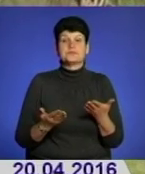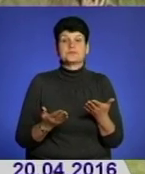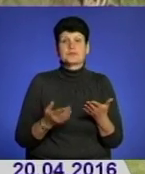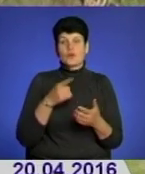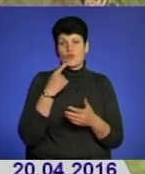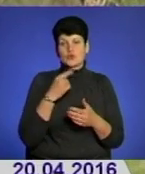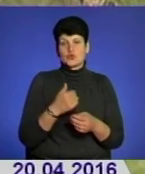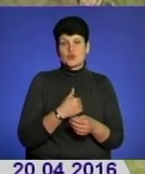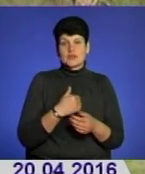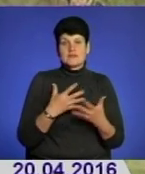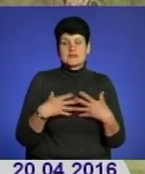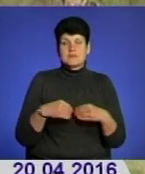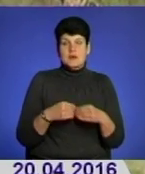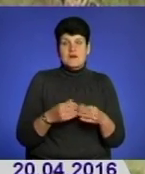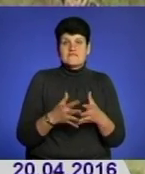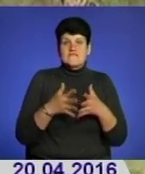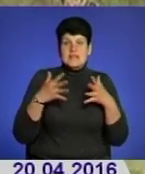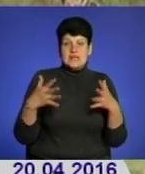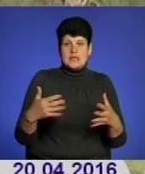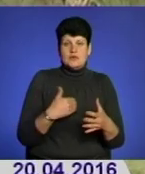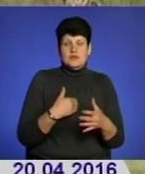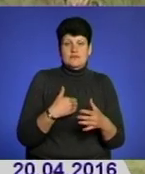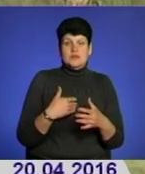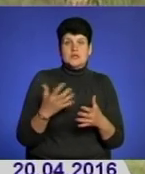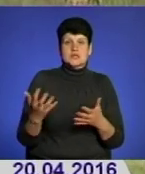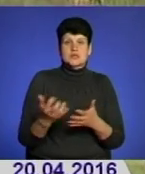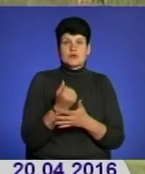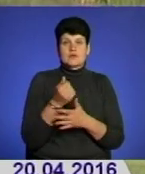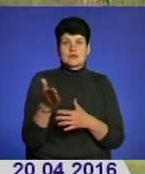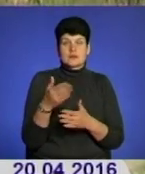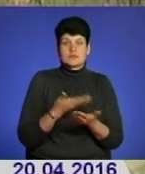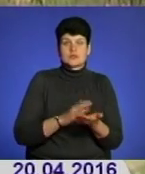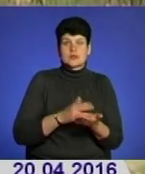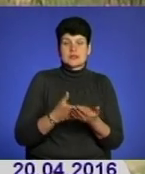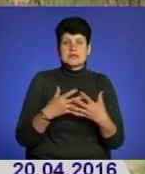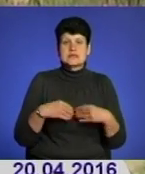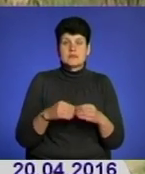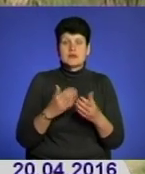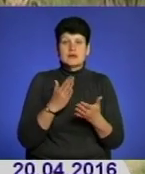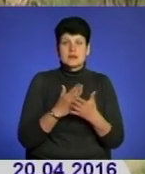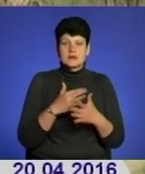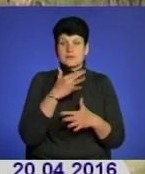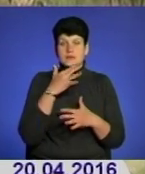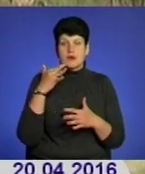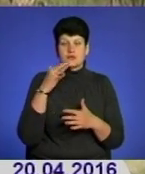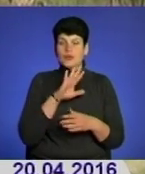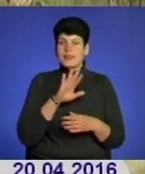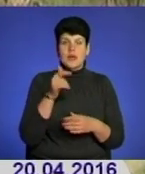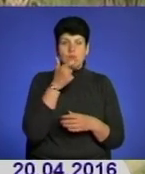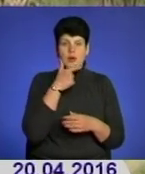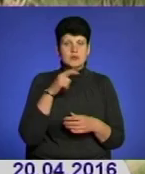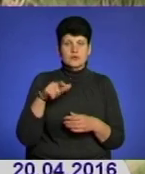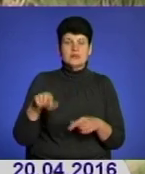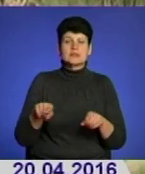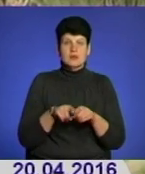каже, що хотів, сім'я велика, хотів зловити декілька рибин, пожарити сім'ї. Є ряд непорядних громадян, які таким чином